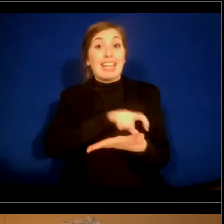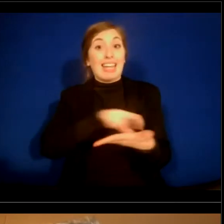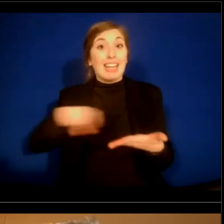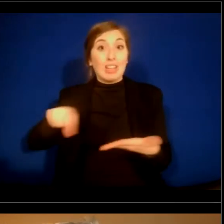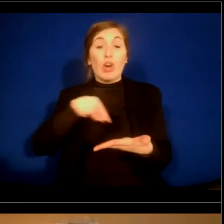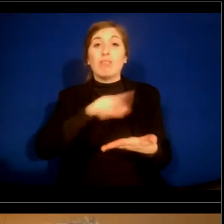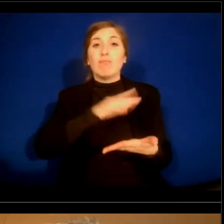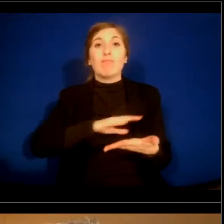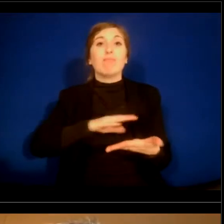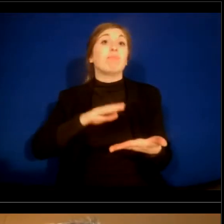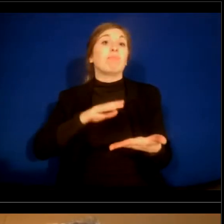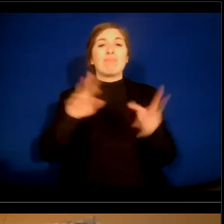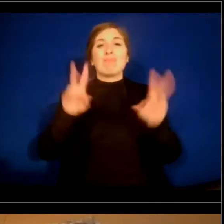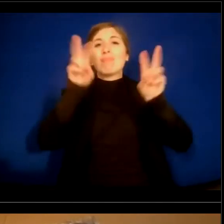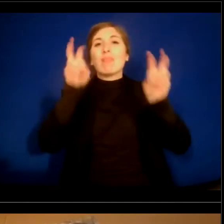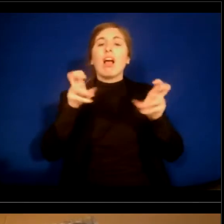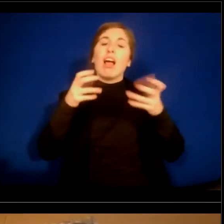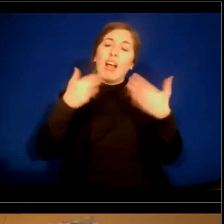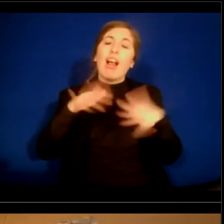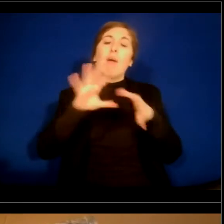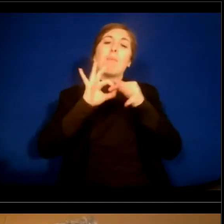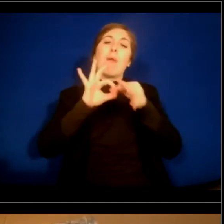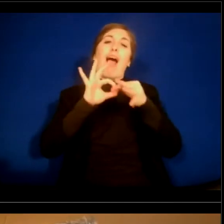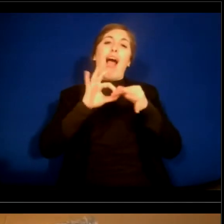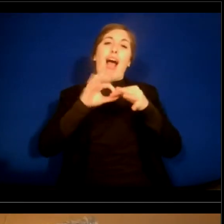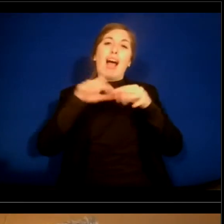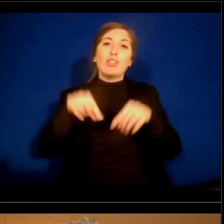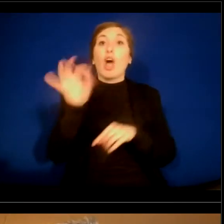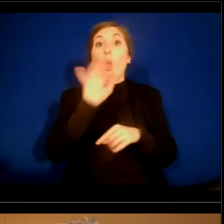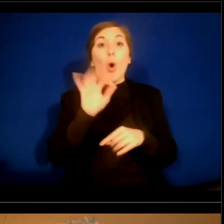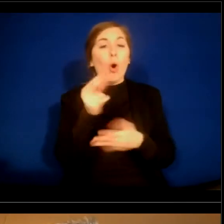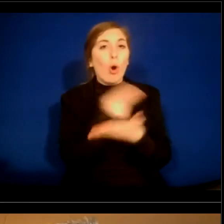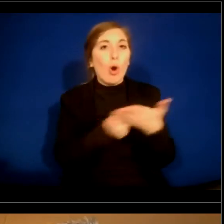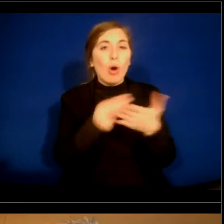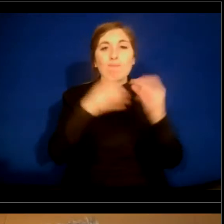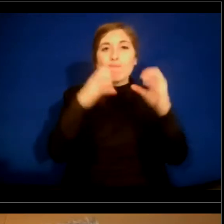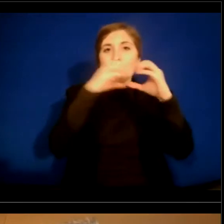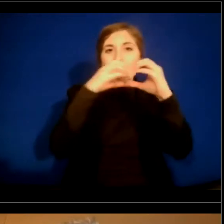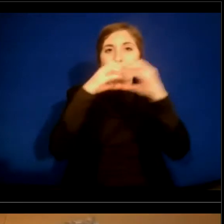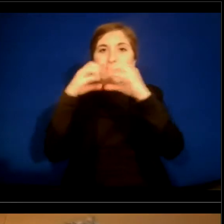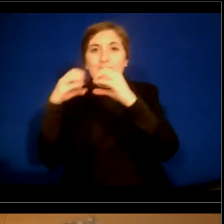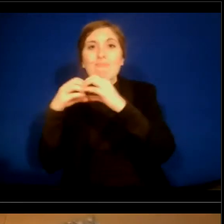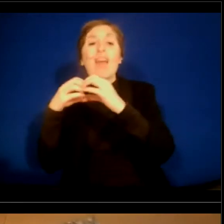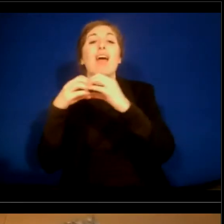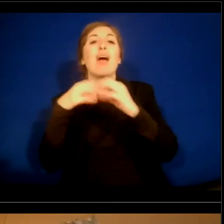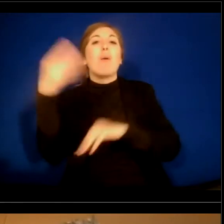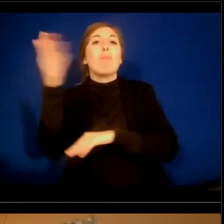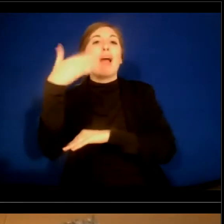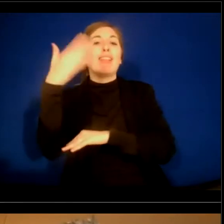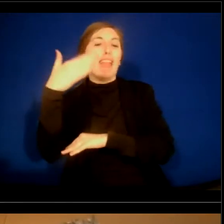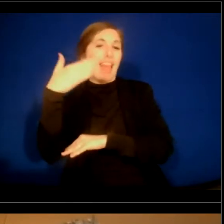oppure date spazio alla pace, cose di questo genere, o cuoricini con la bandiera ucraina e polacca.